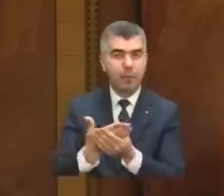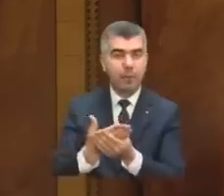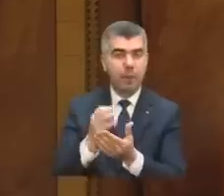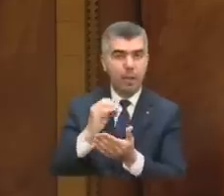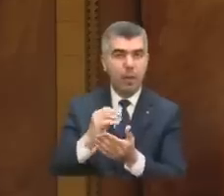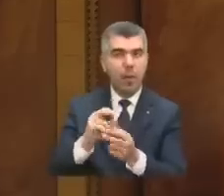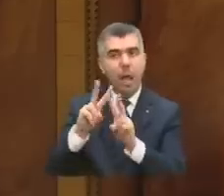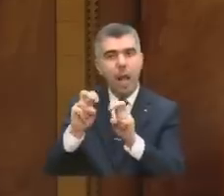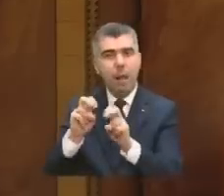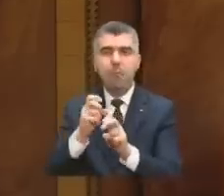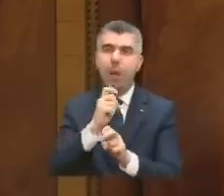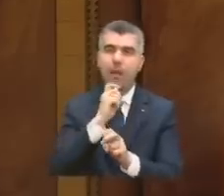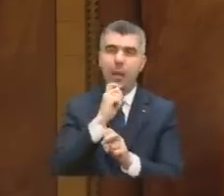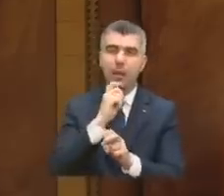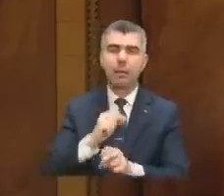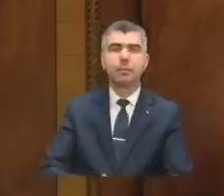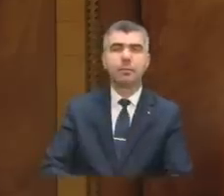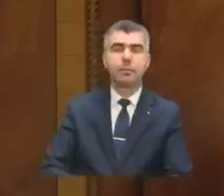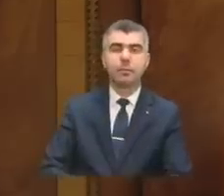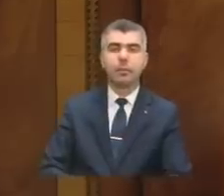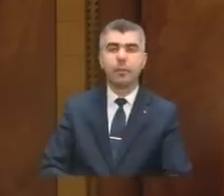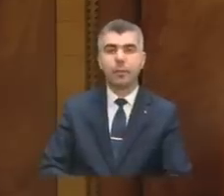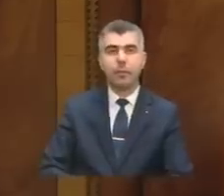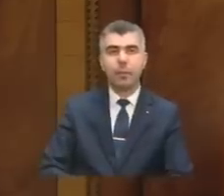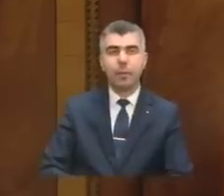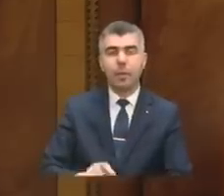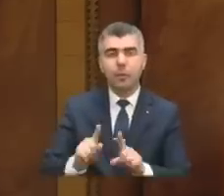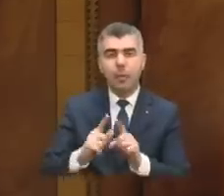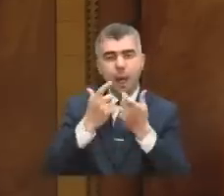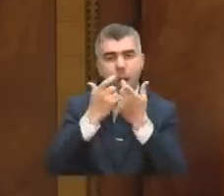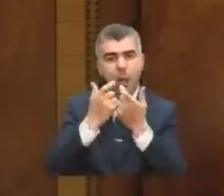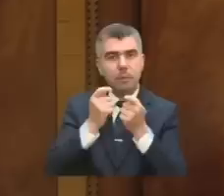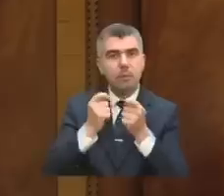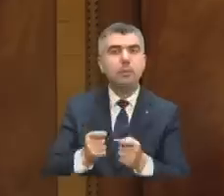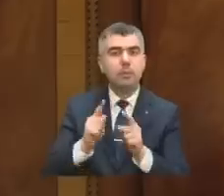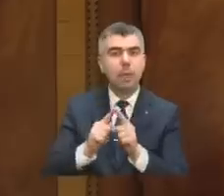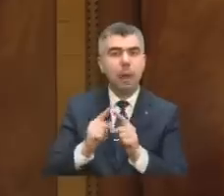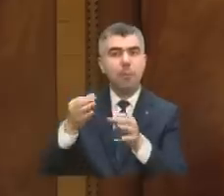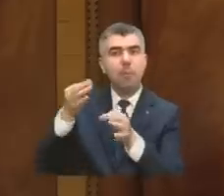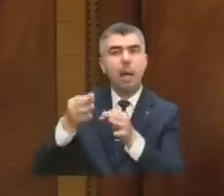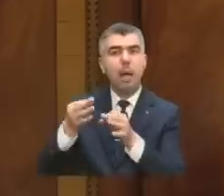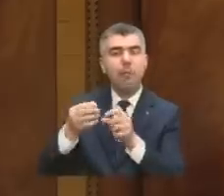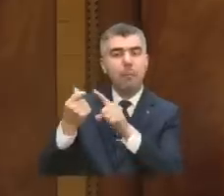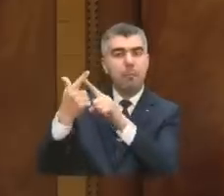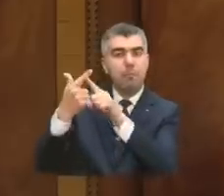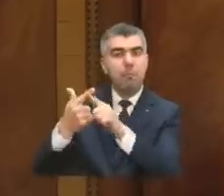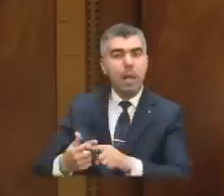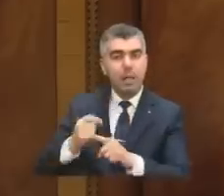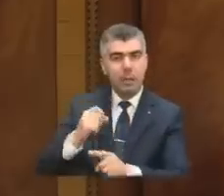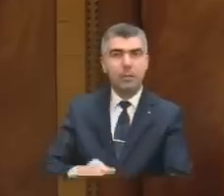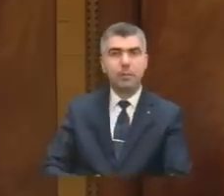طور البحث الافعال المكتشفه من طرف المحاكم الماليه والتي